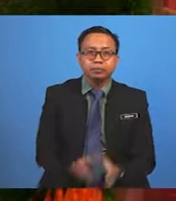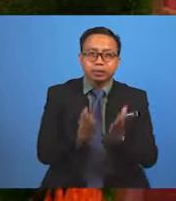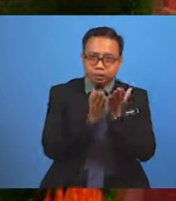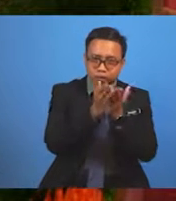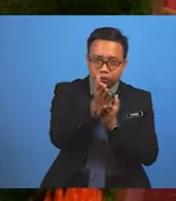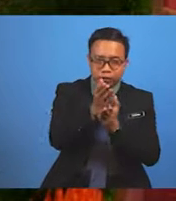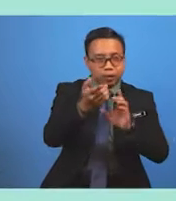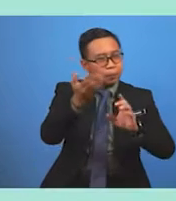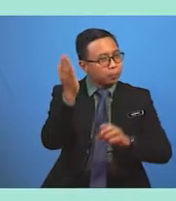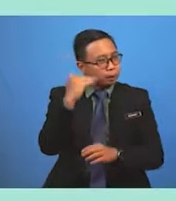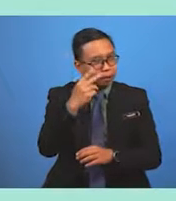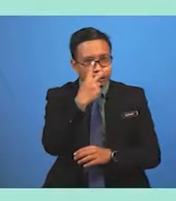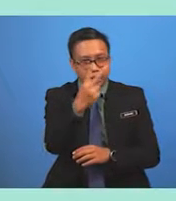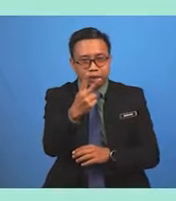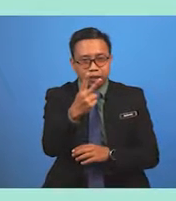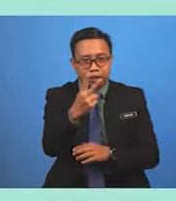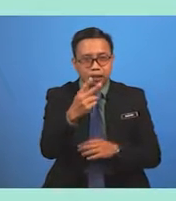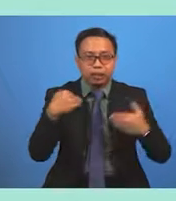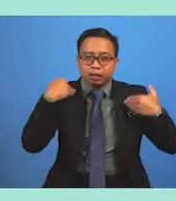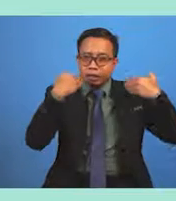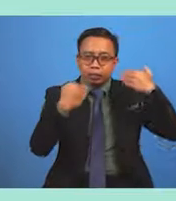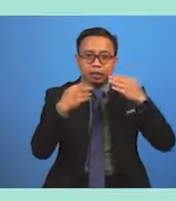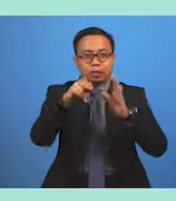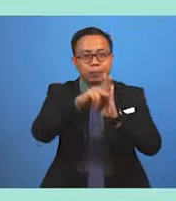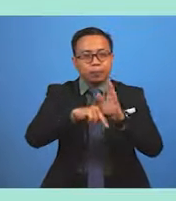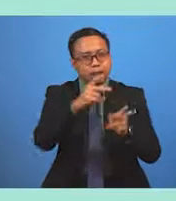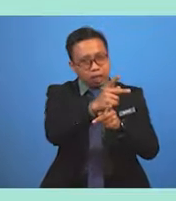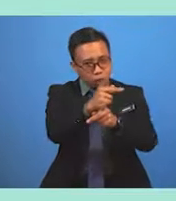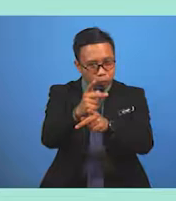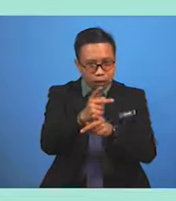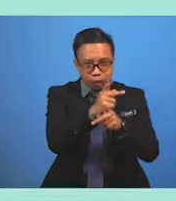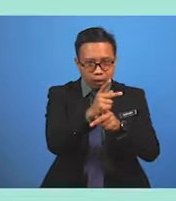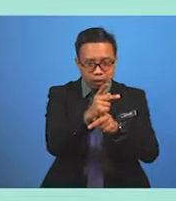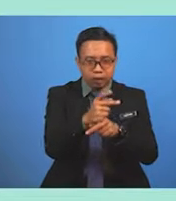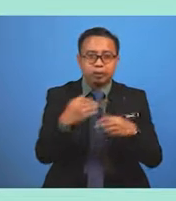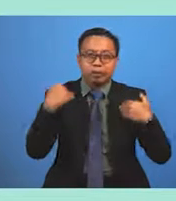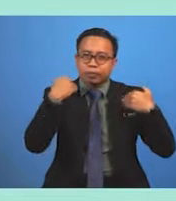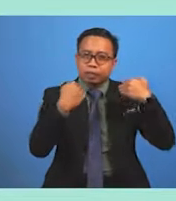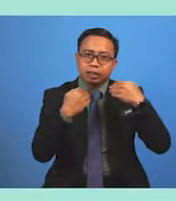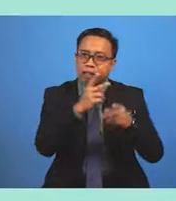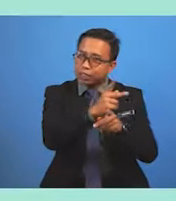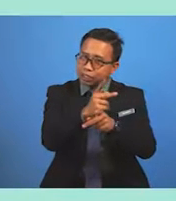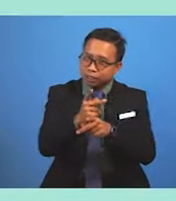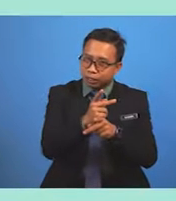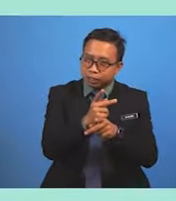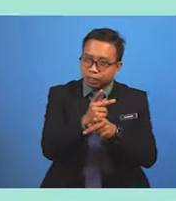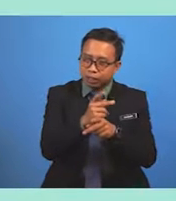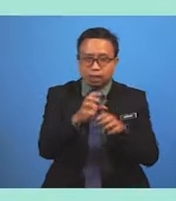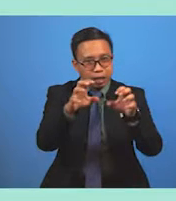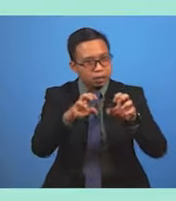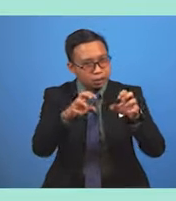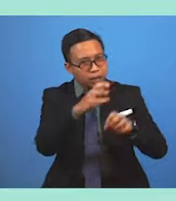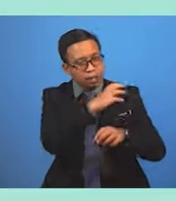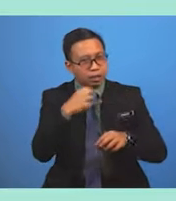Seterusnya, mari kita lihat pula binatang pengawal. Binatang pengawal seperti anjing dan